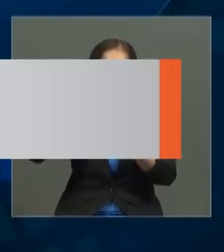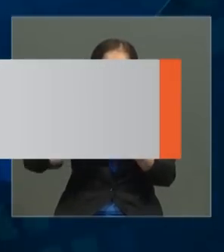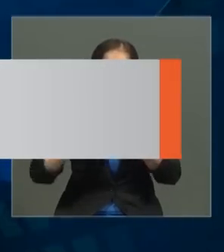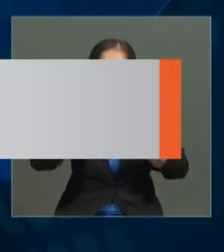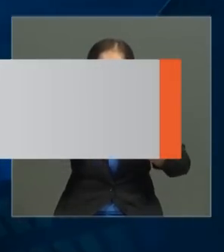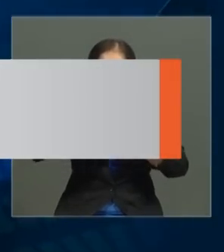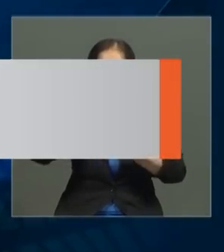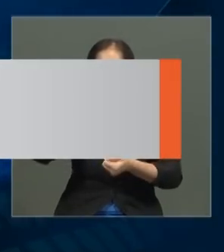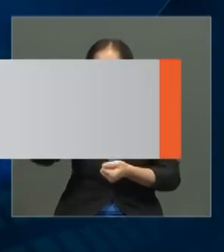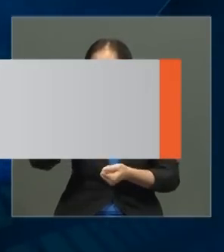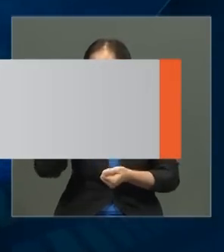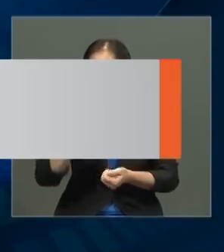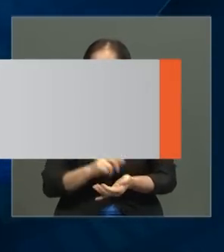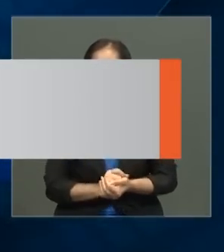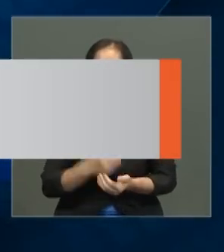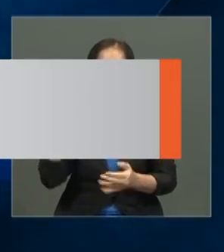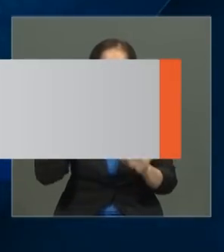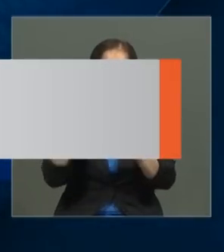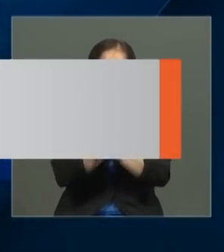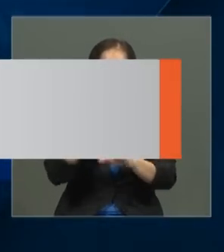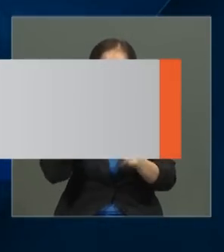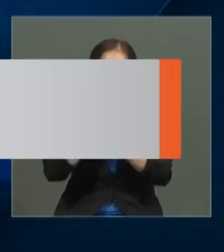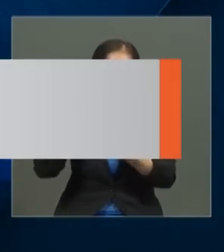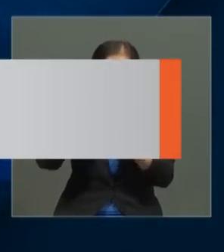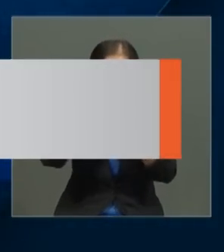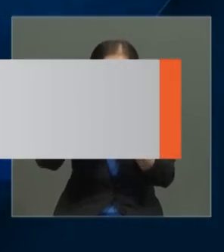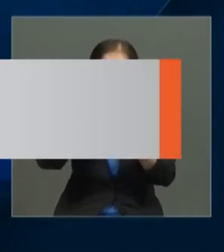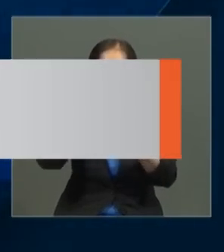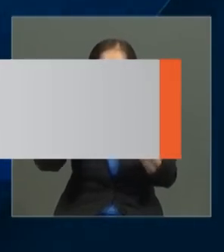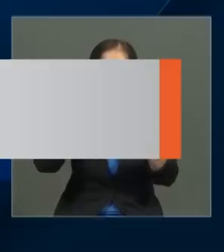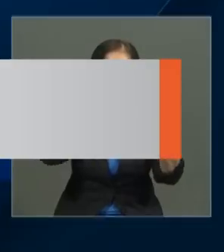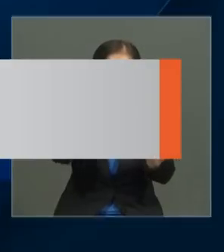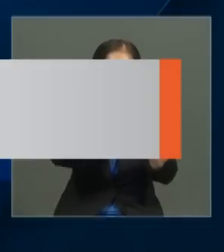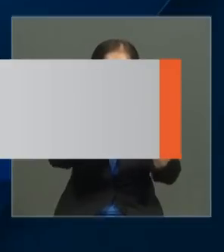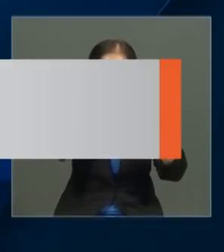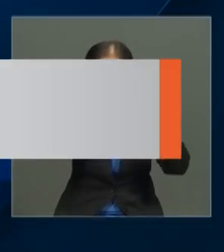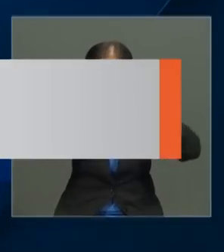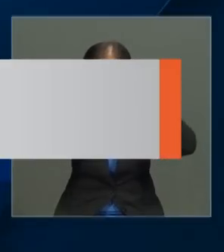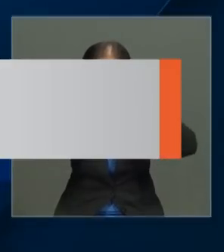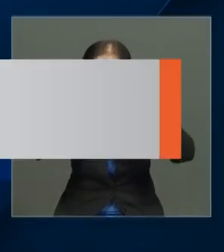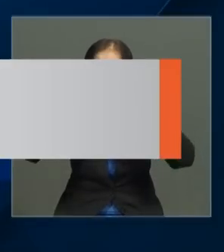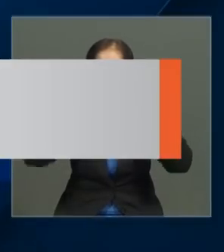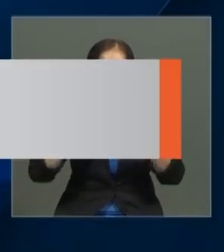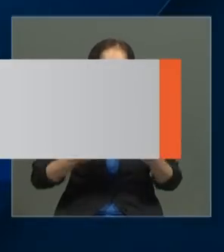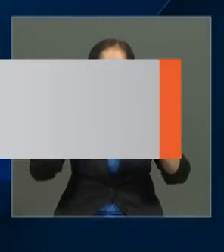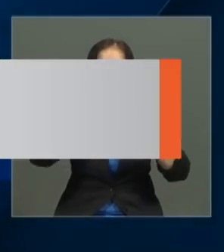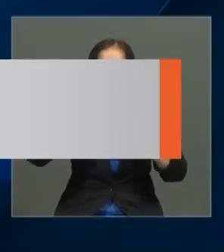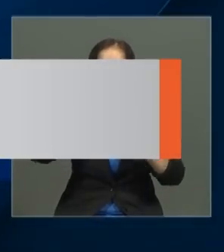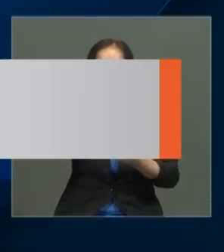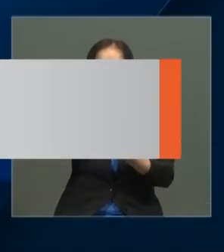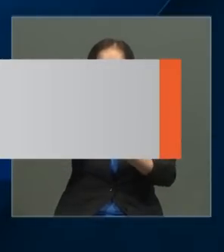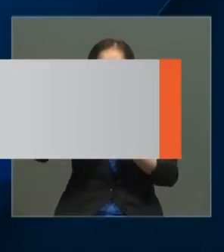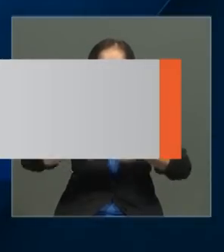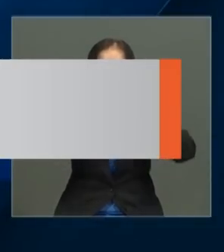ค.นะคะจากเดิมที่มีการปักหมุดจุดตรวจหาเชื้อตอนนี้เพิ่ม community isolation ค่ะหรือศูนย์แยกกัก